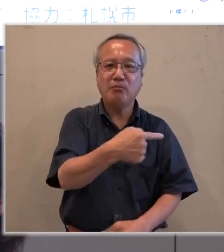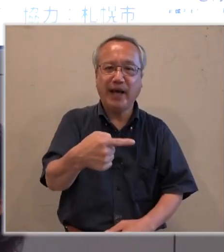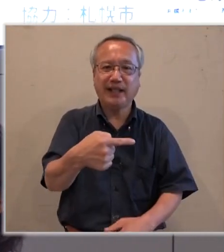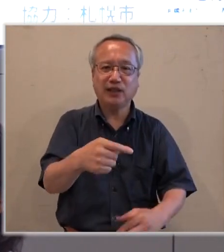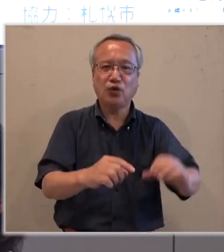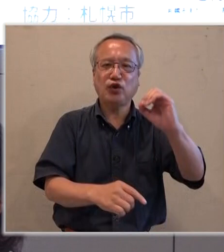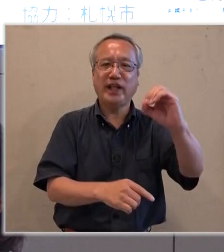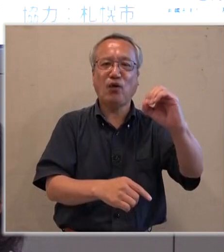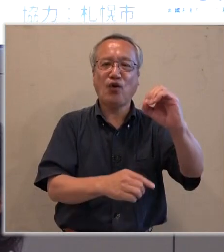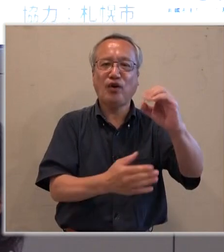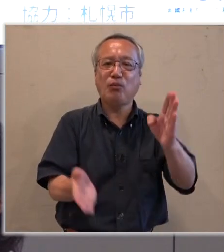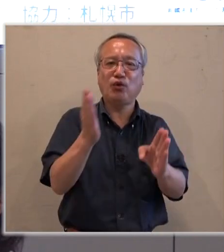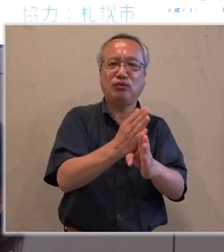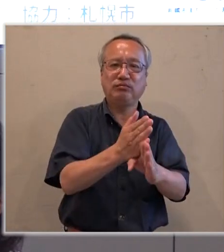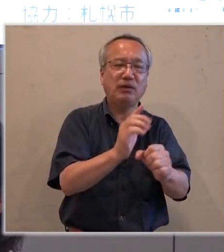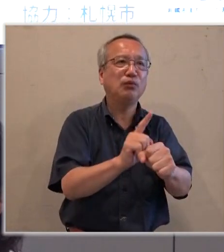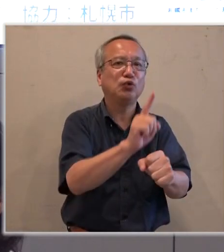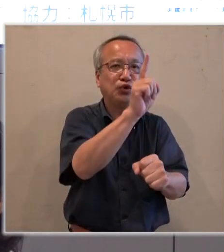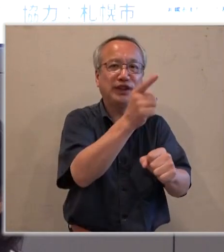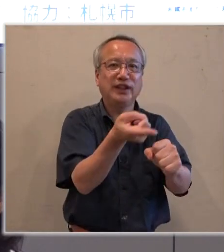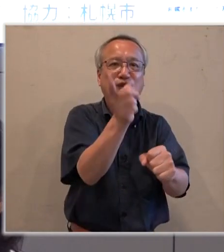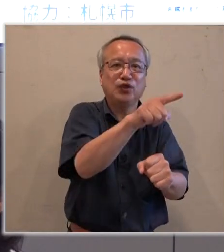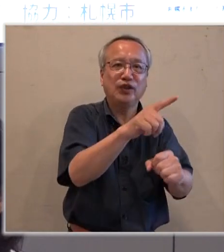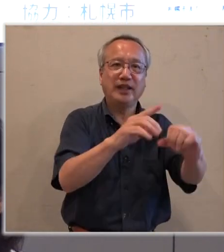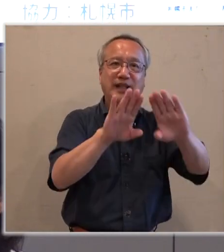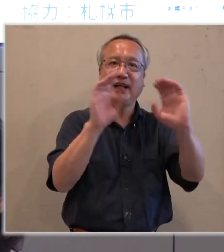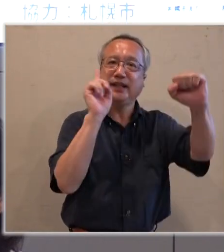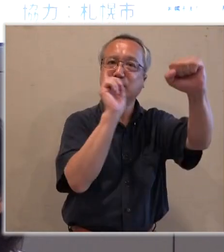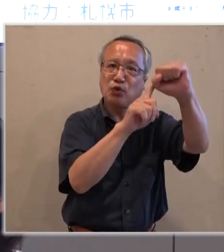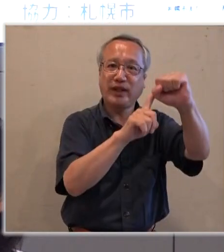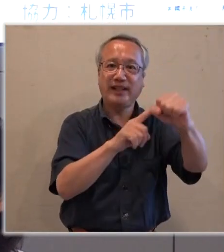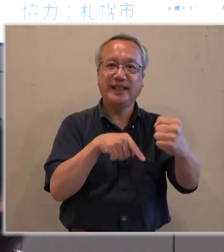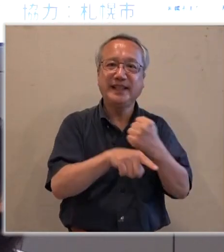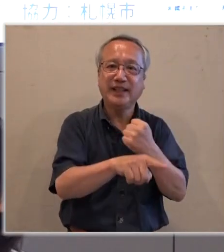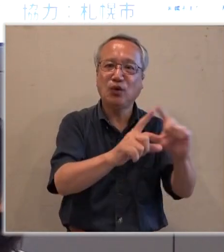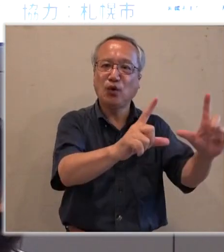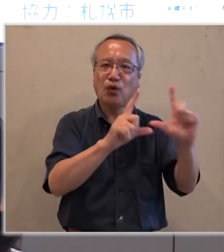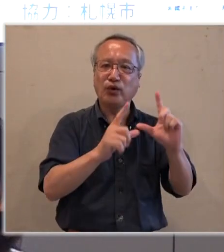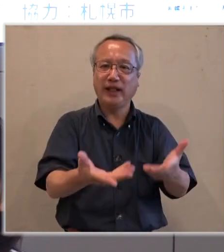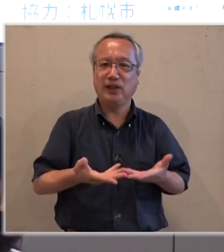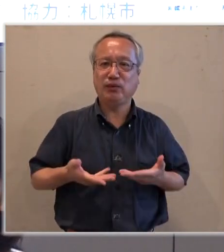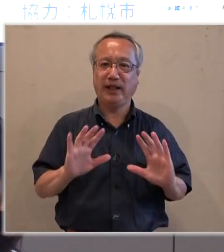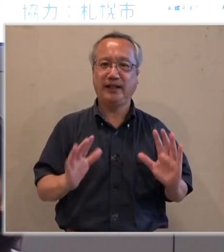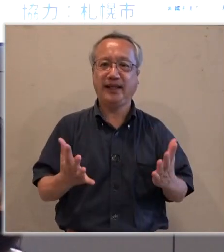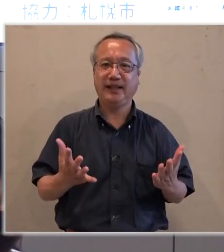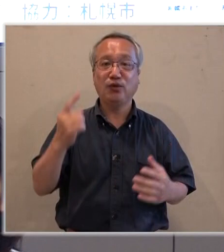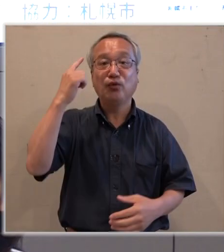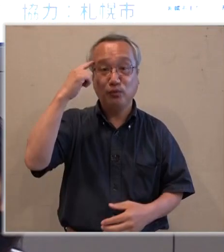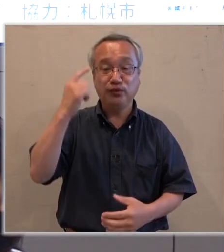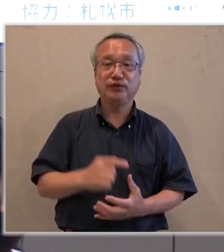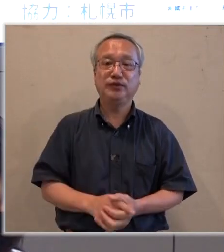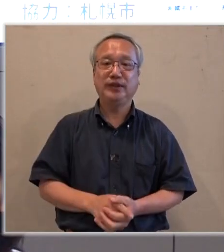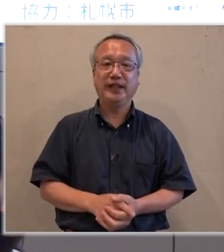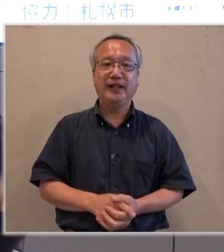でしかなくて、開催する意義は何なのかということに対して答えてくれる話ではないと思うんですよね。その意味で言うと、